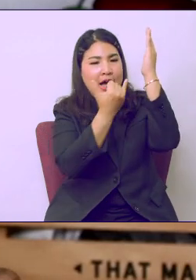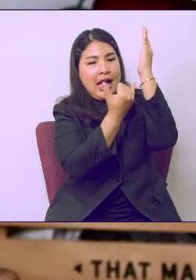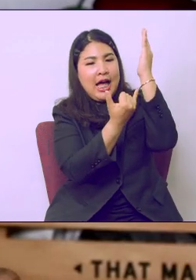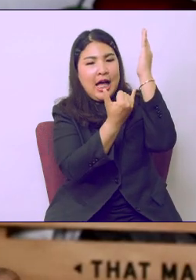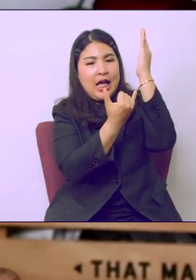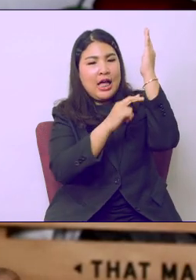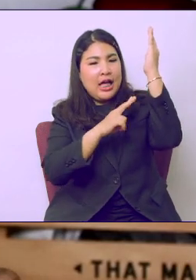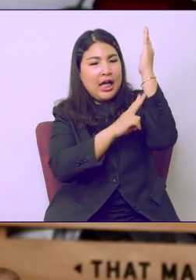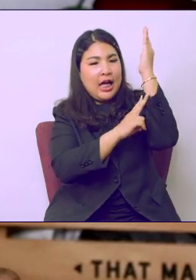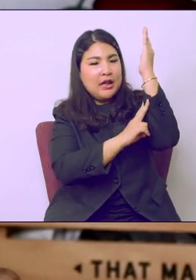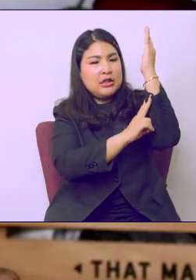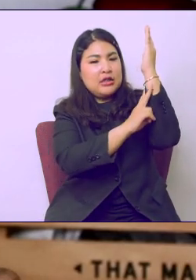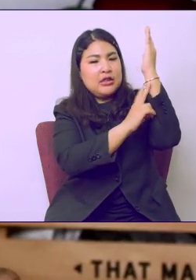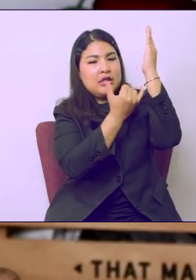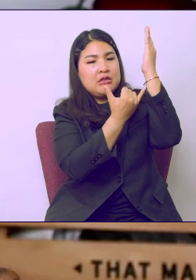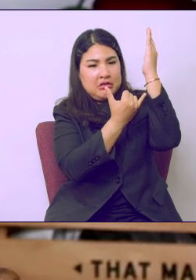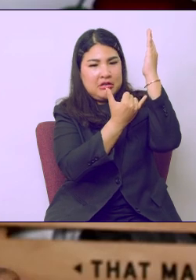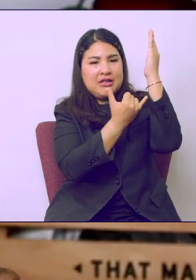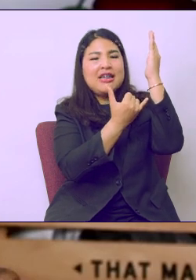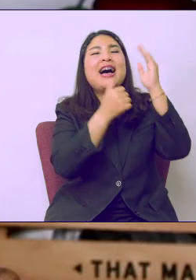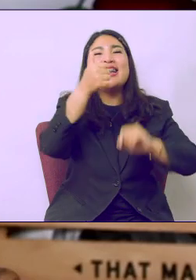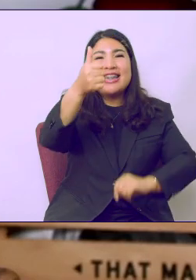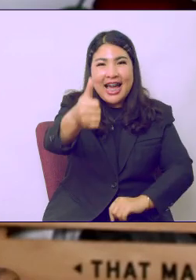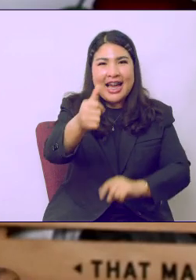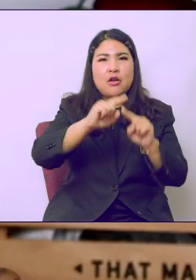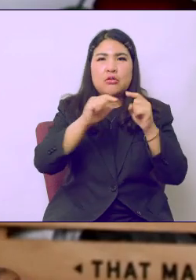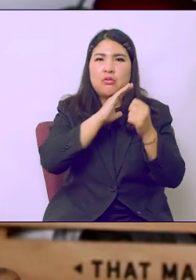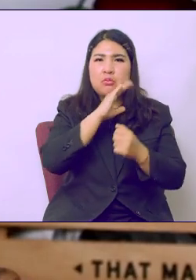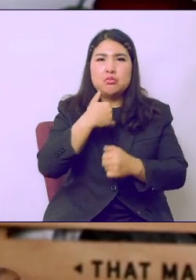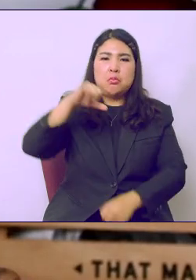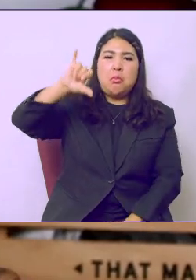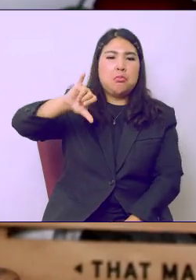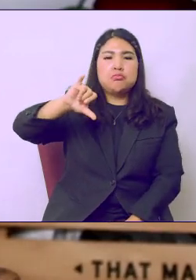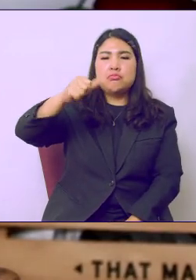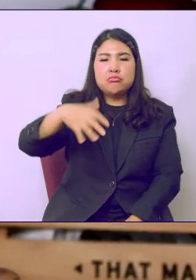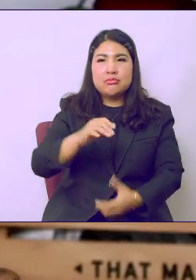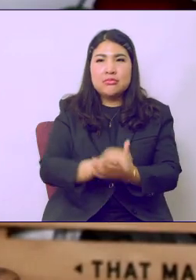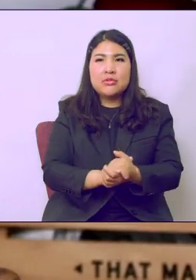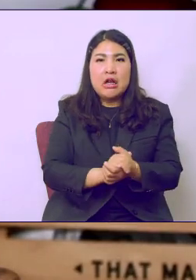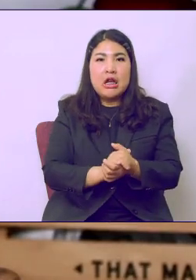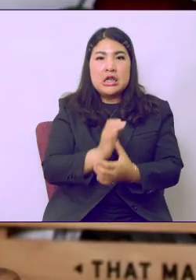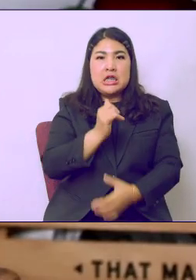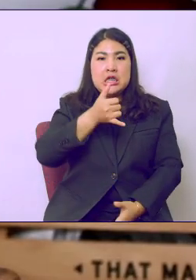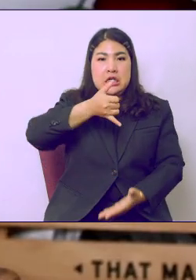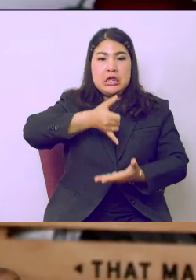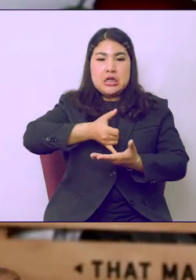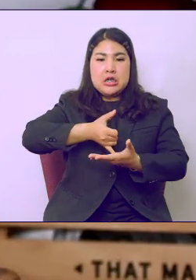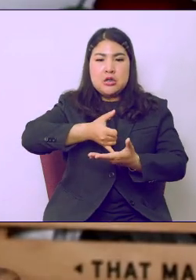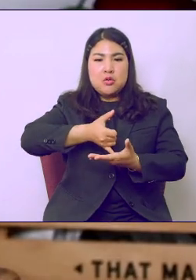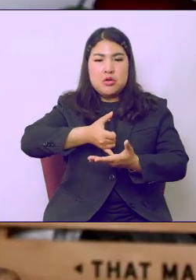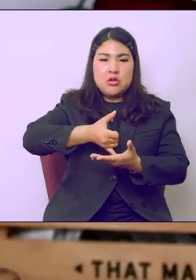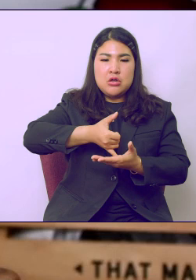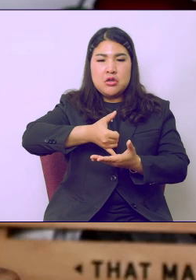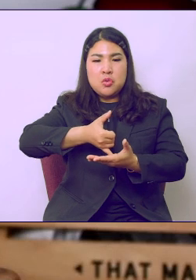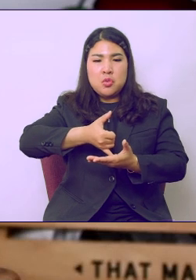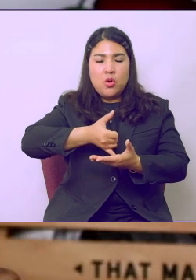อันนี้รับได้นะครับแต่ว่าพวกอนัน่ะจะไม่ให้ทำนะครับกับกับถ่าที่ยืนทรงตัวครับผมว่าเป็นเส by Caseนะครับ